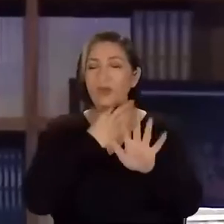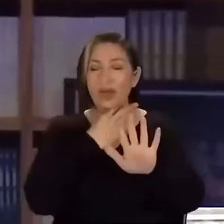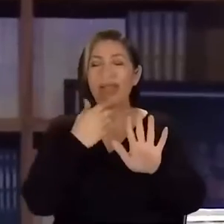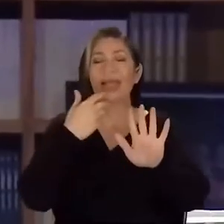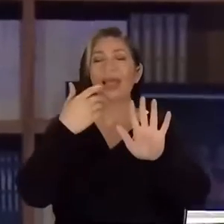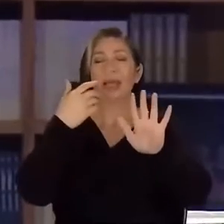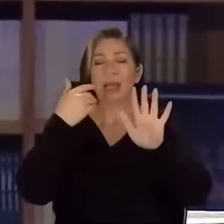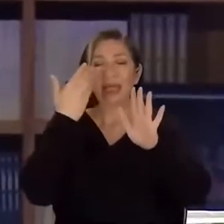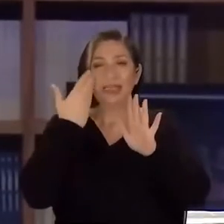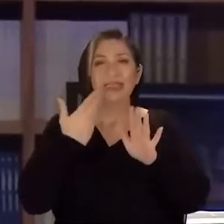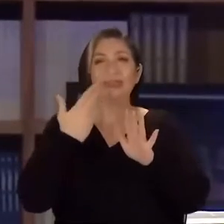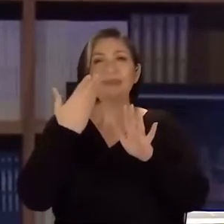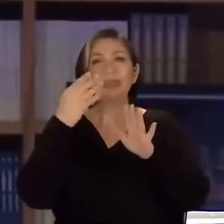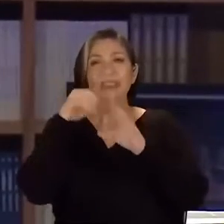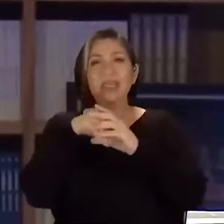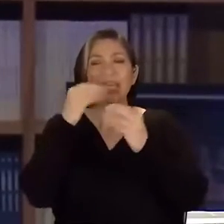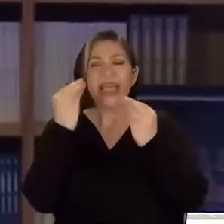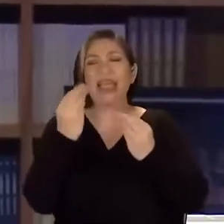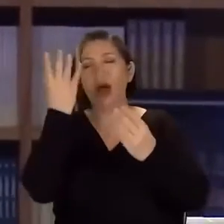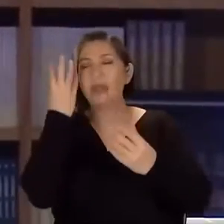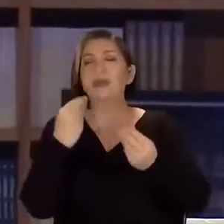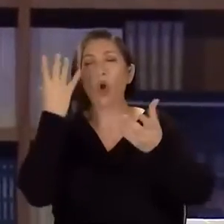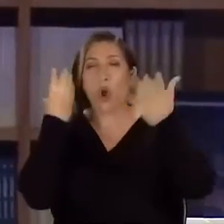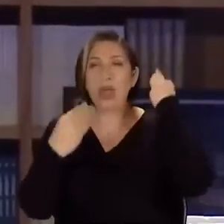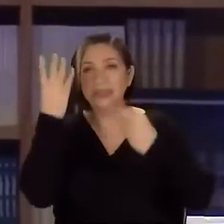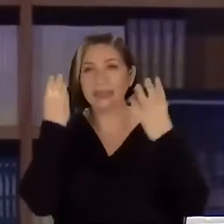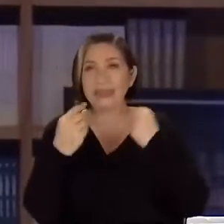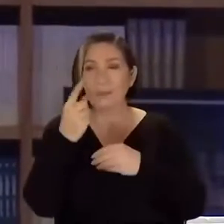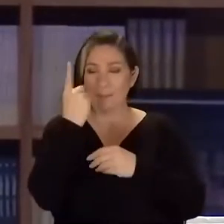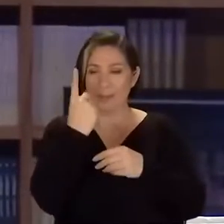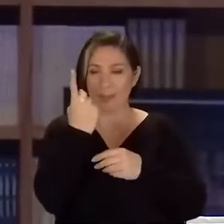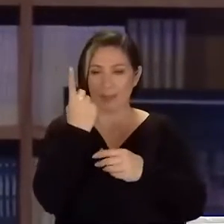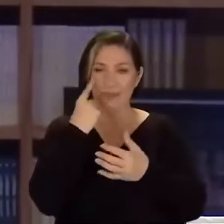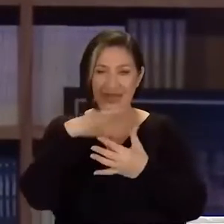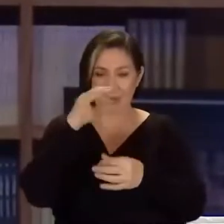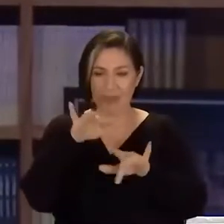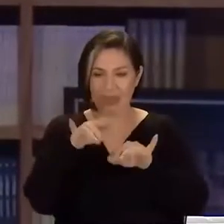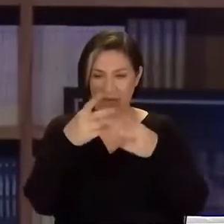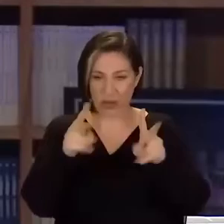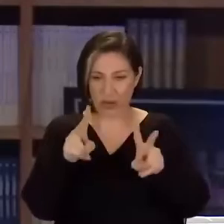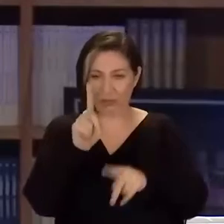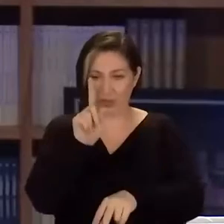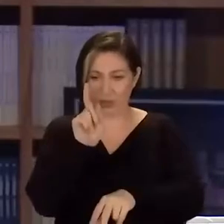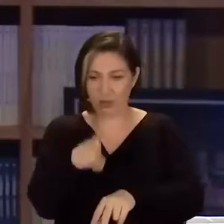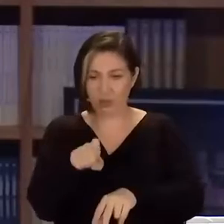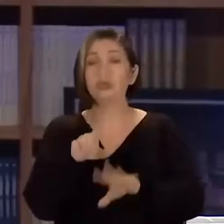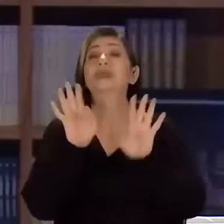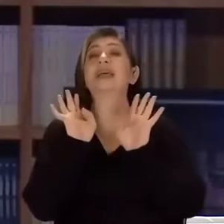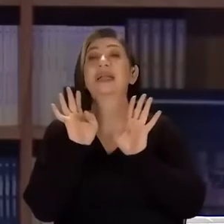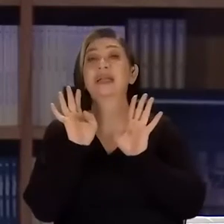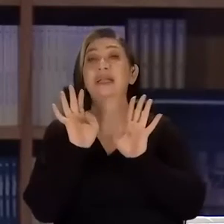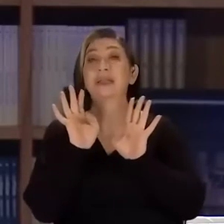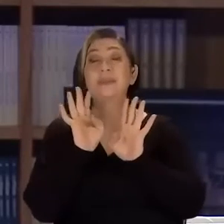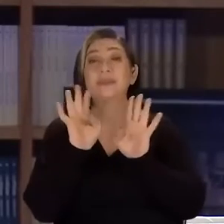İzleyenlerimiz de bu konuda bir şey yani hakikaten anlatalım. Öğrensin. Yani birilerinin bilgisayarı açık ve onlar orada bir tuşa basmıyor değil mi bunun için?